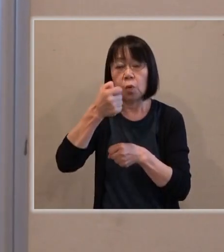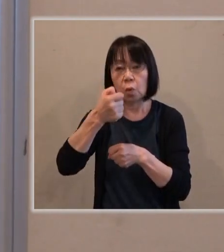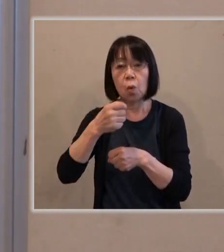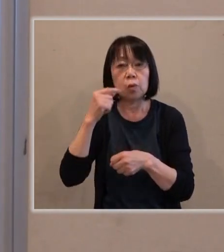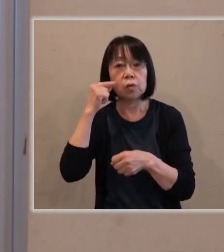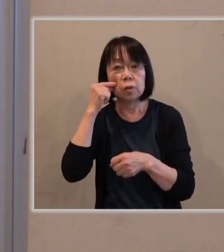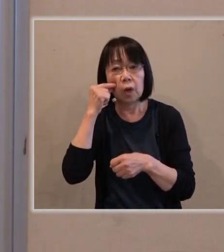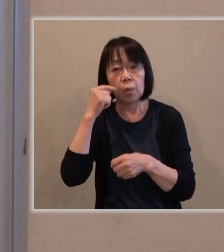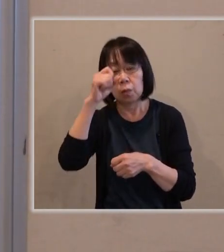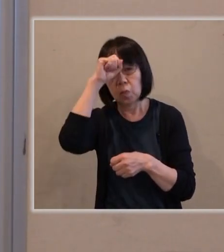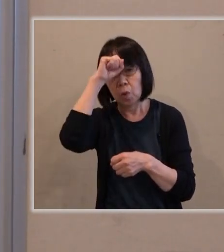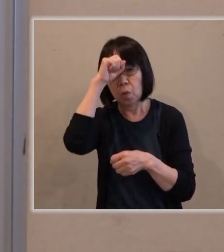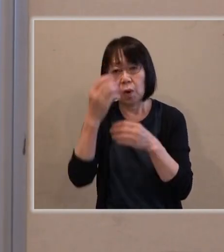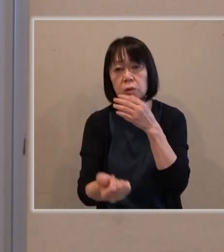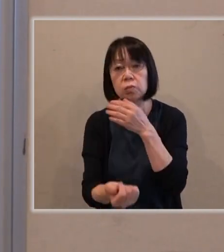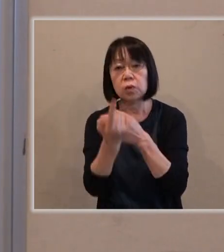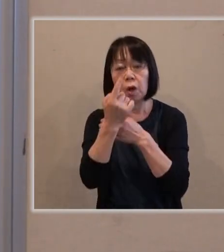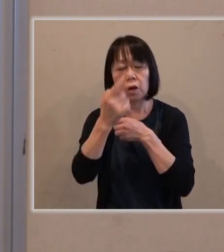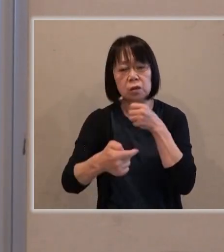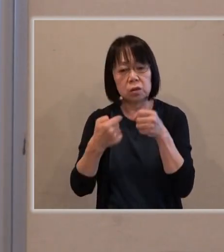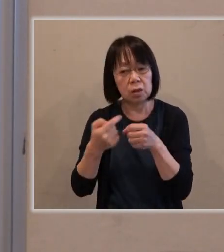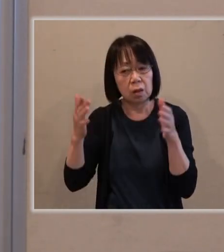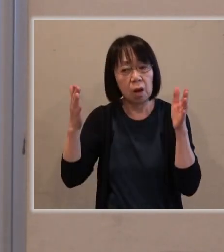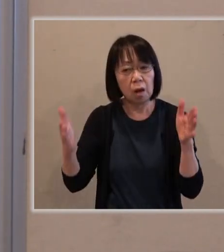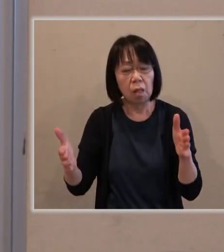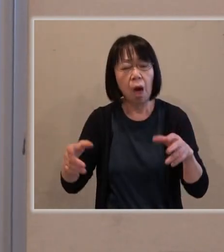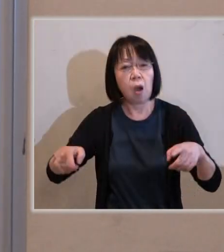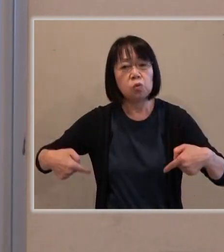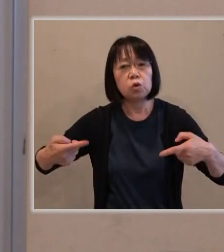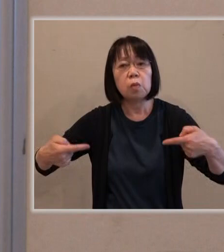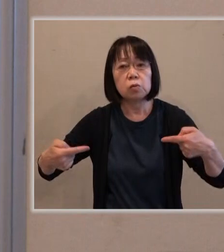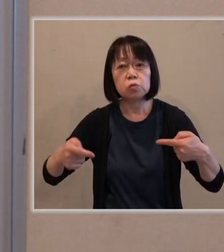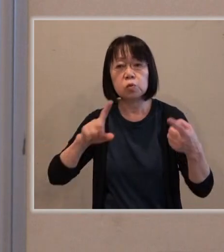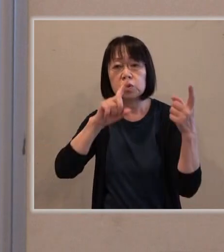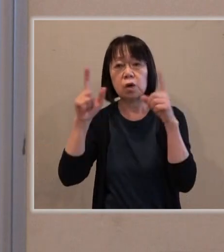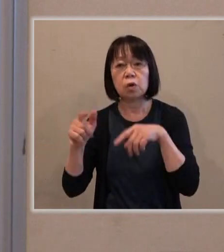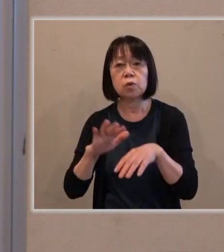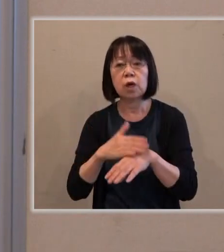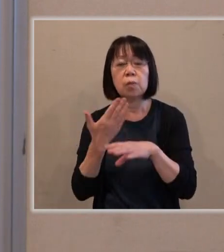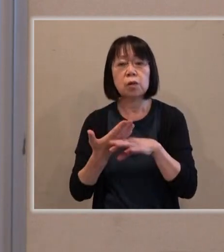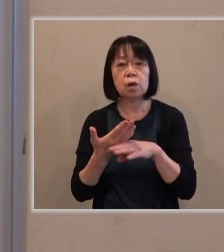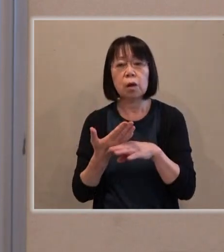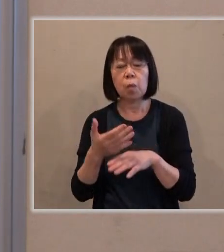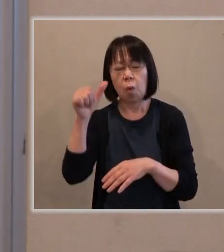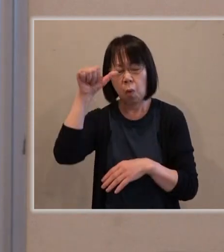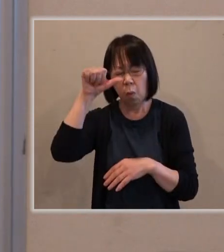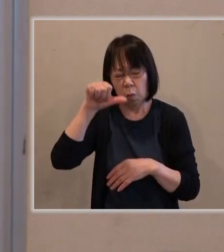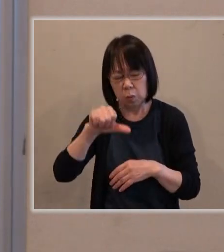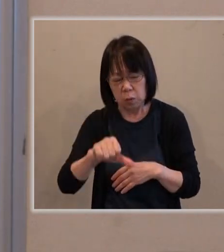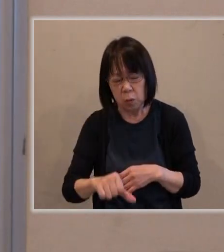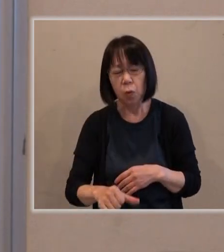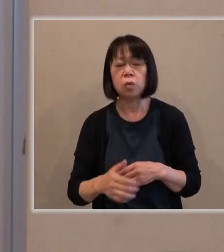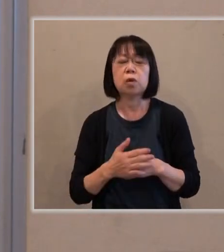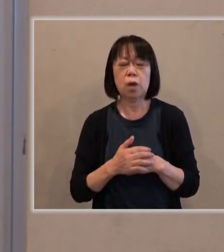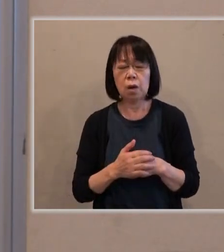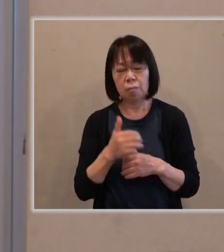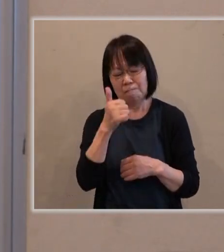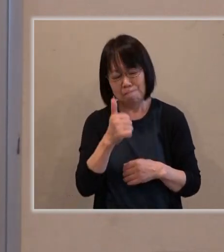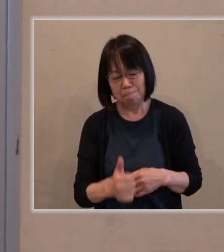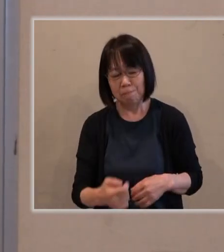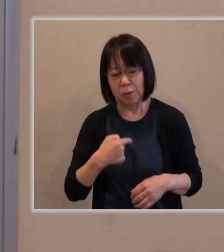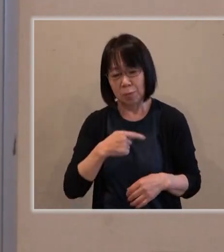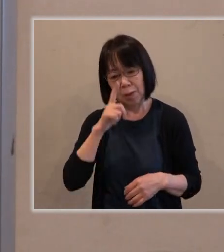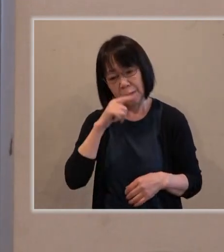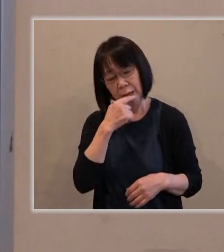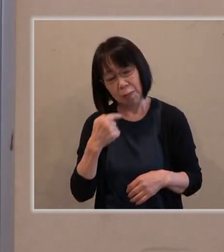害者になりました。もう落ち込んで落ち込んで、もう自分がダメな人間になってしまったような気がして、何も考え